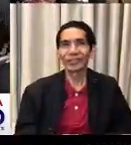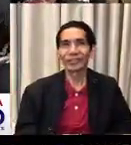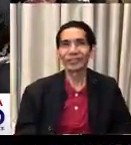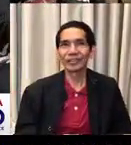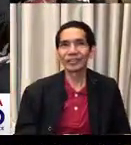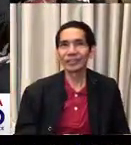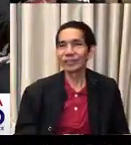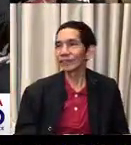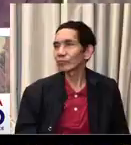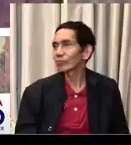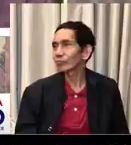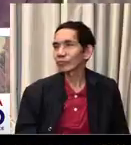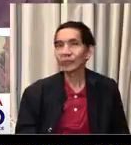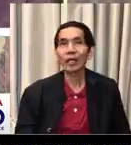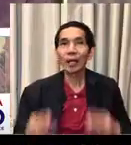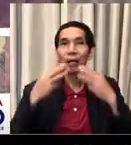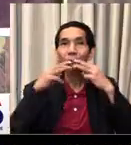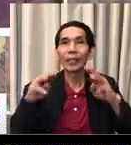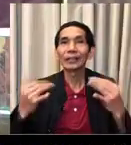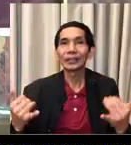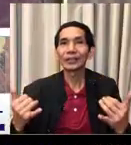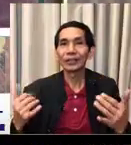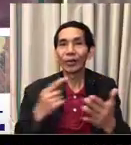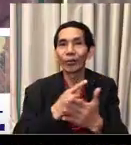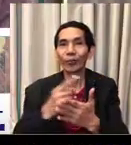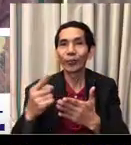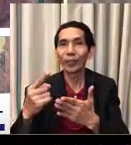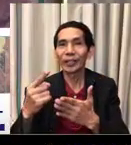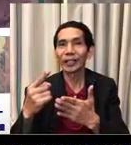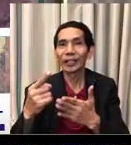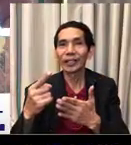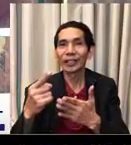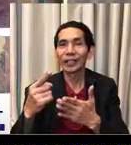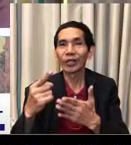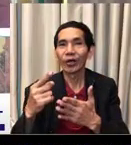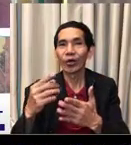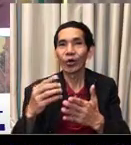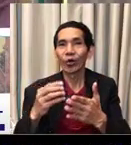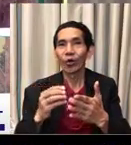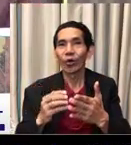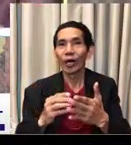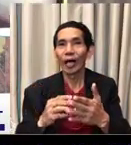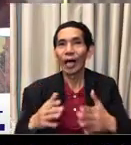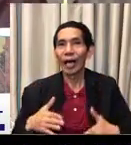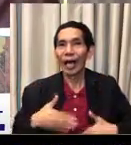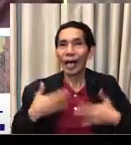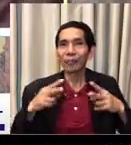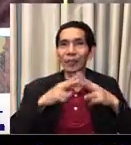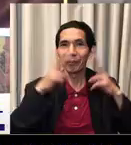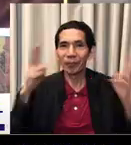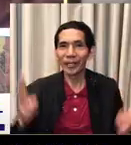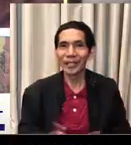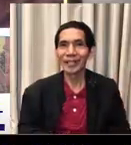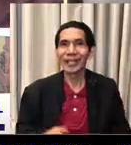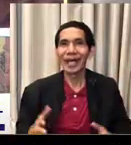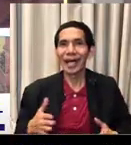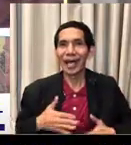ate, meron ka bang message for this week? Huh? Over the weekend. Oh. Happy Valentine's ka.